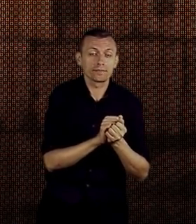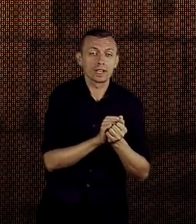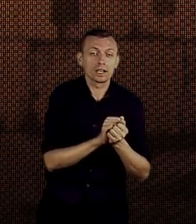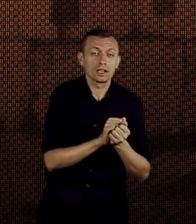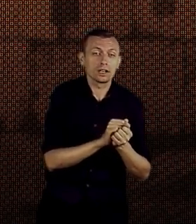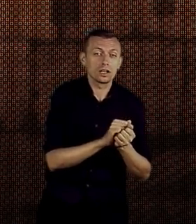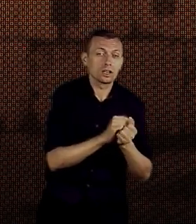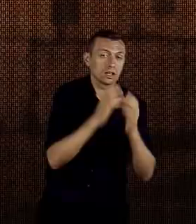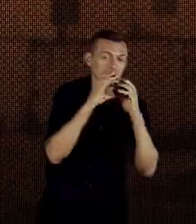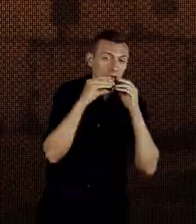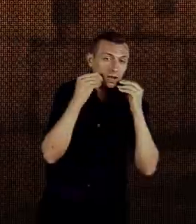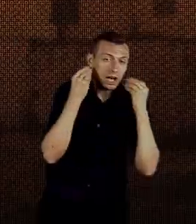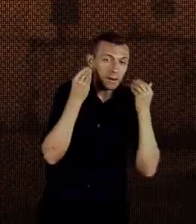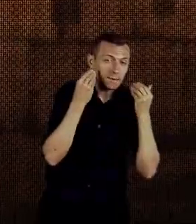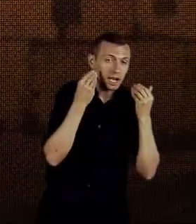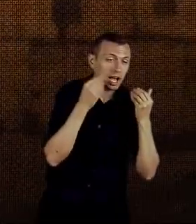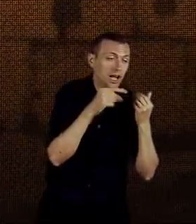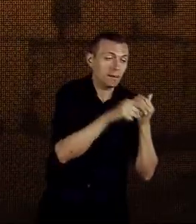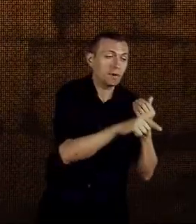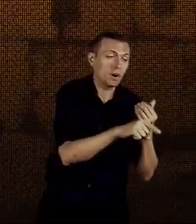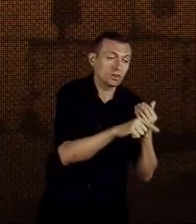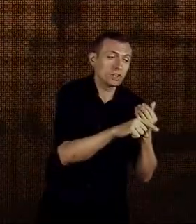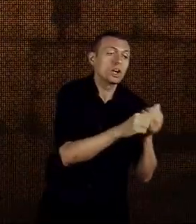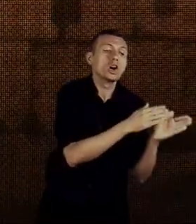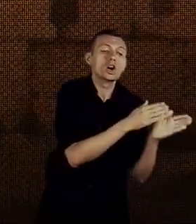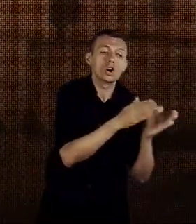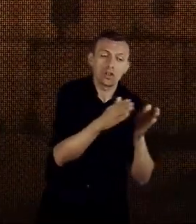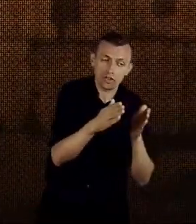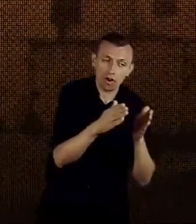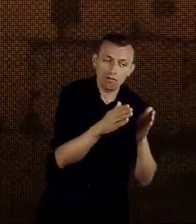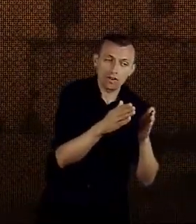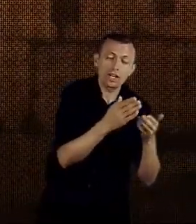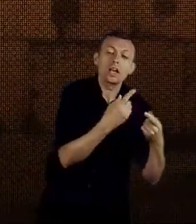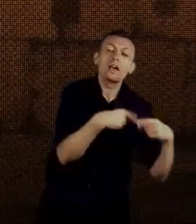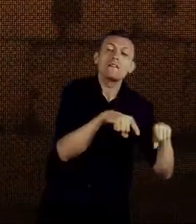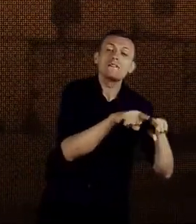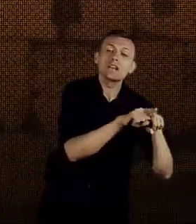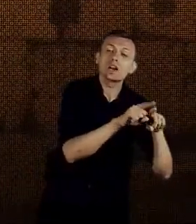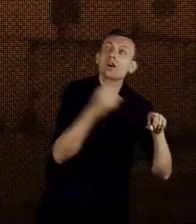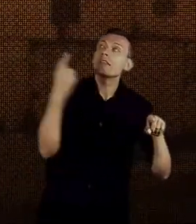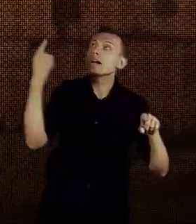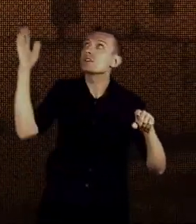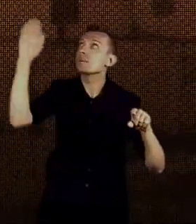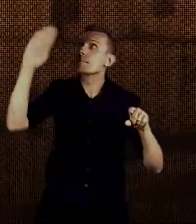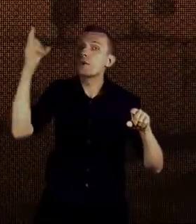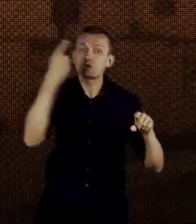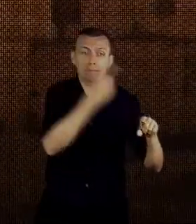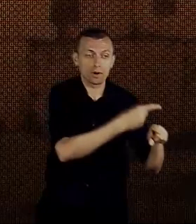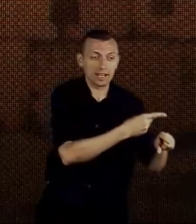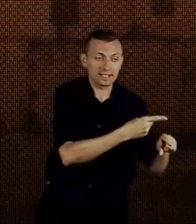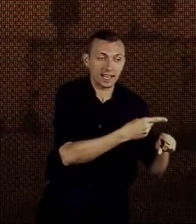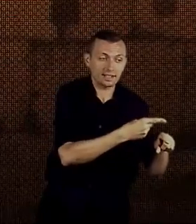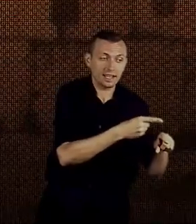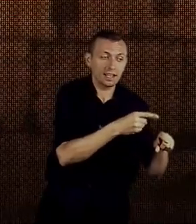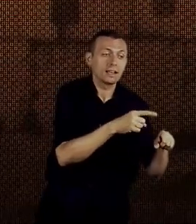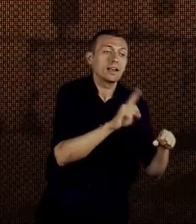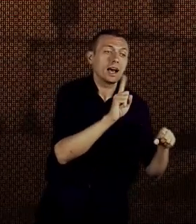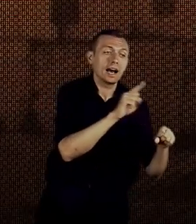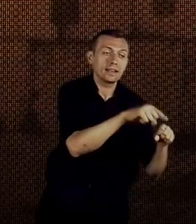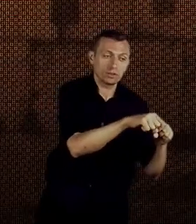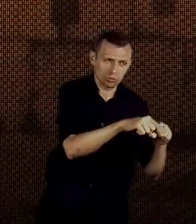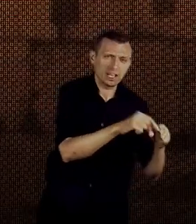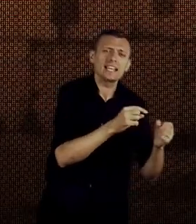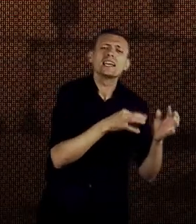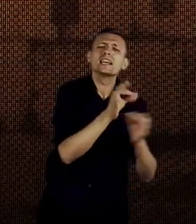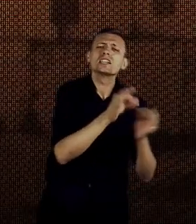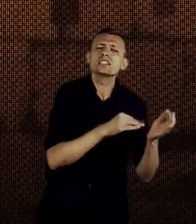syn umarł. W miejsce Izaaka ofiarowano baranka, a Chrystus został ofiarowany